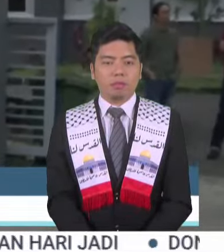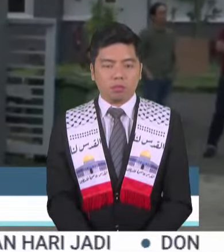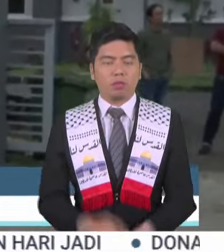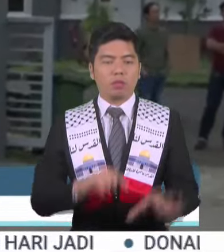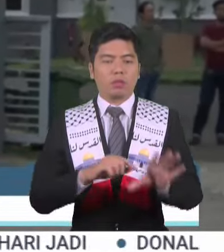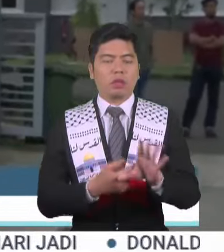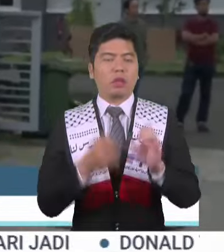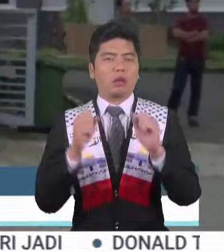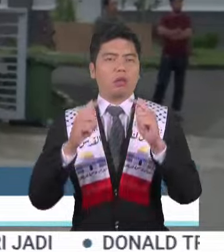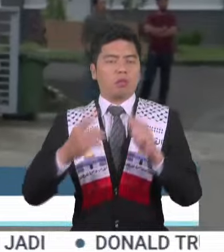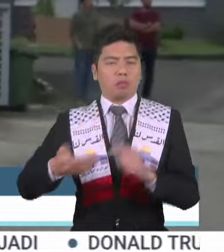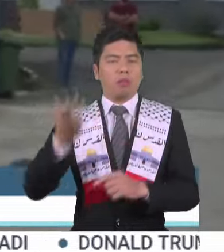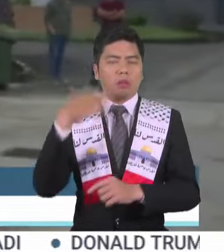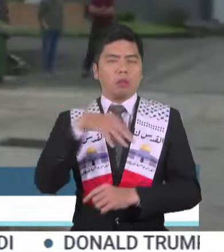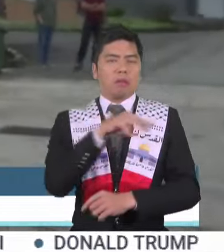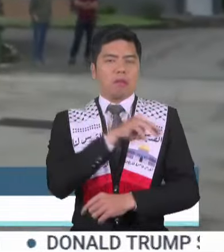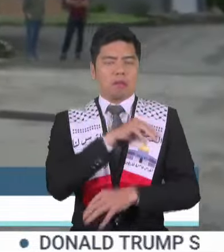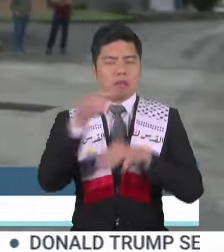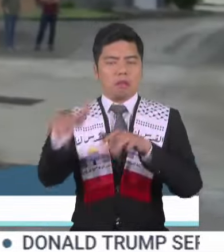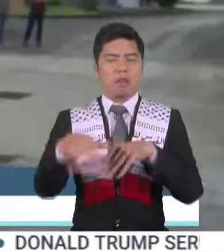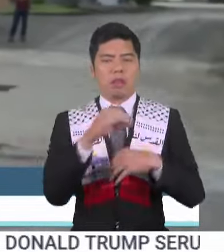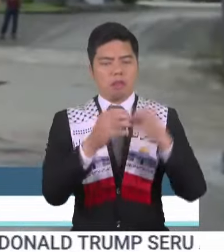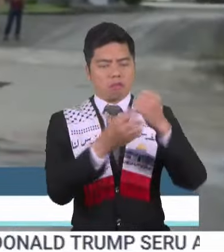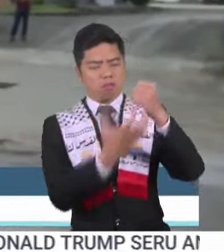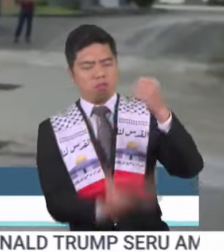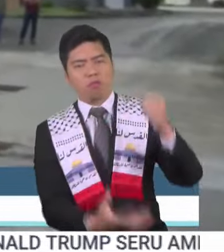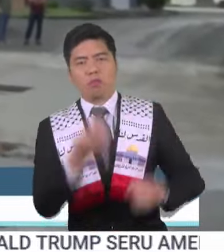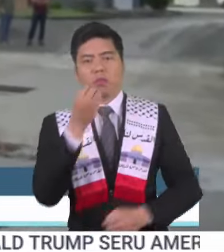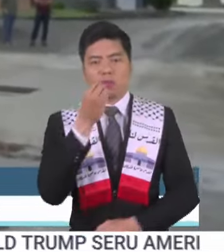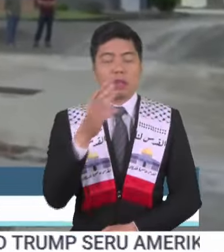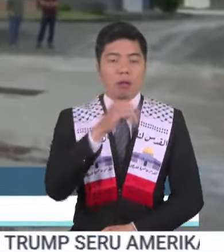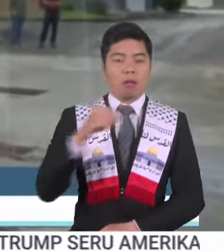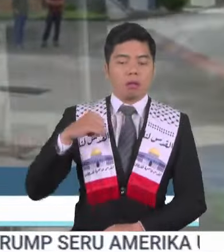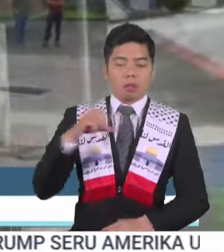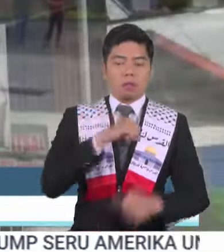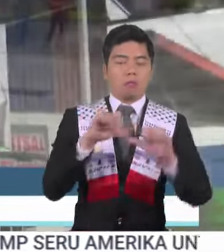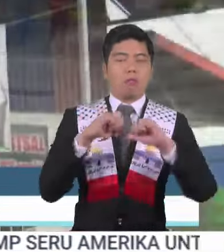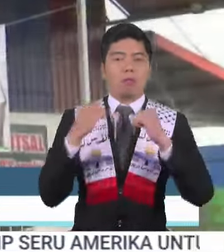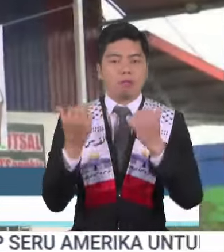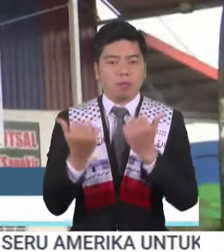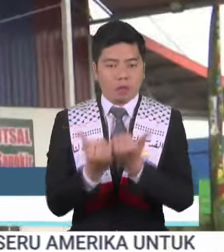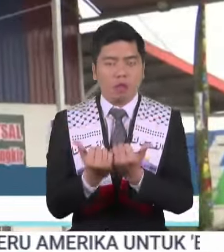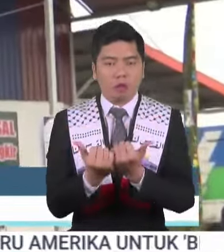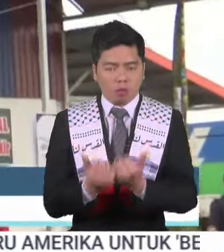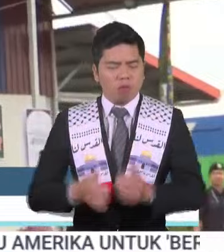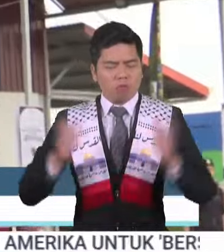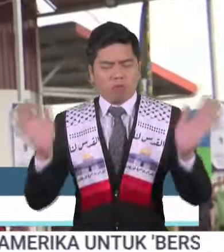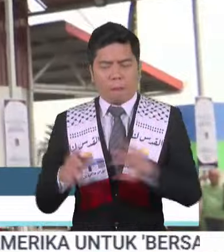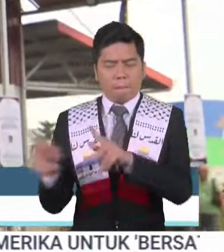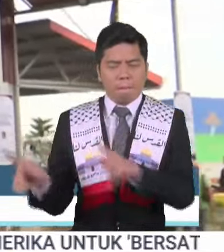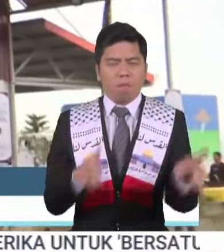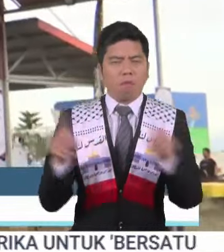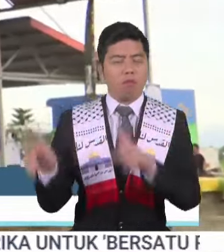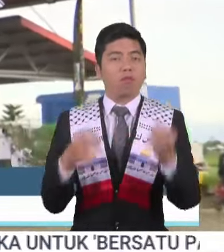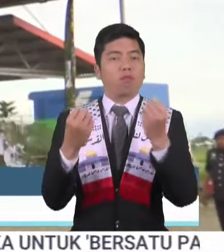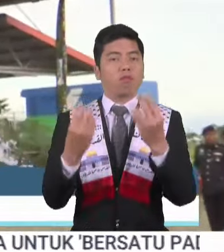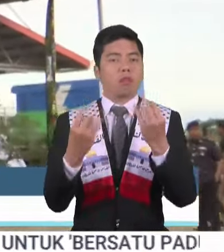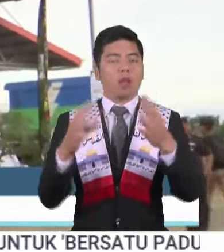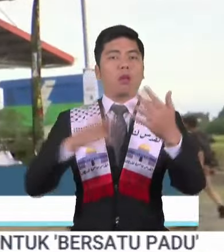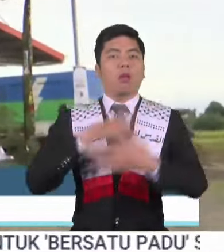Sejak Sabtu lalu, Kementerian Pertanian dan Keterjaminan Makanan serta agensi berkaitan rancak mengatur pelbagai